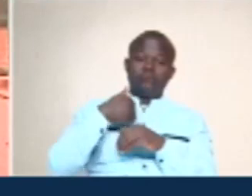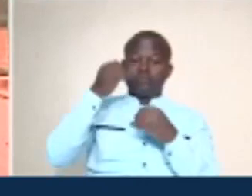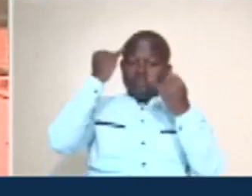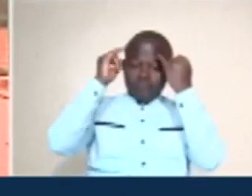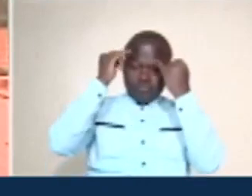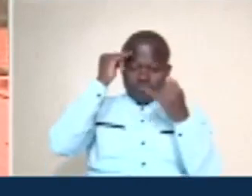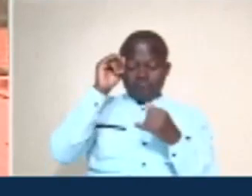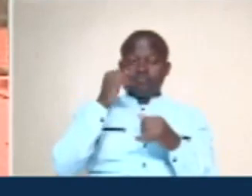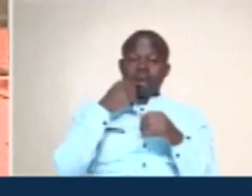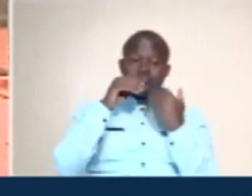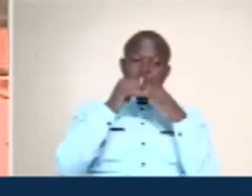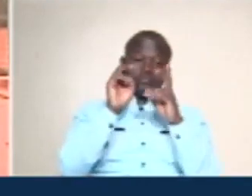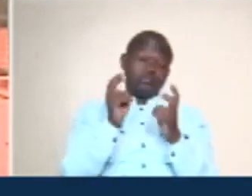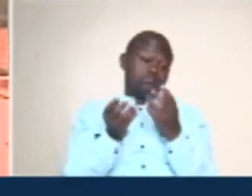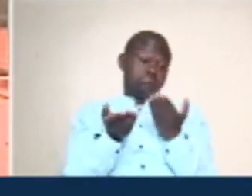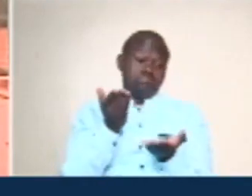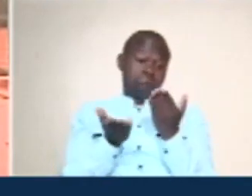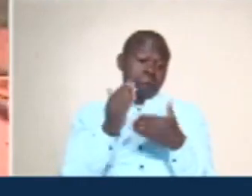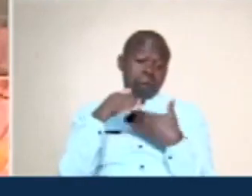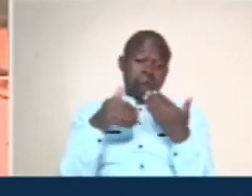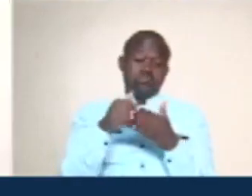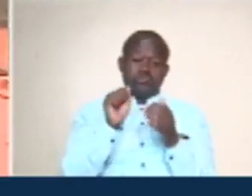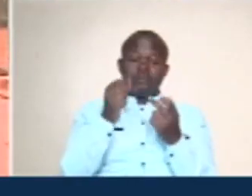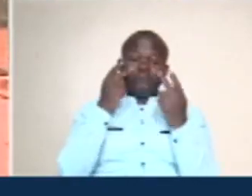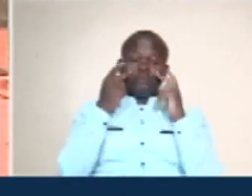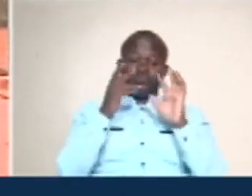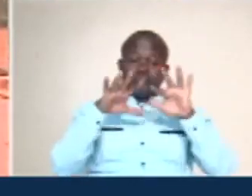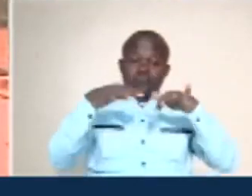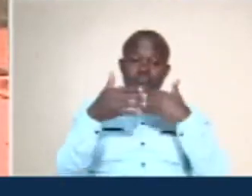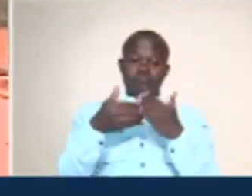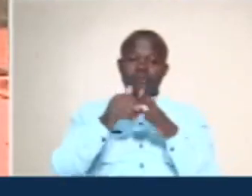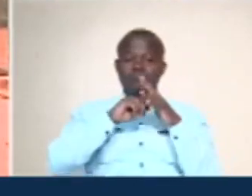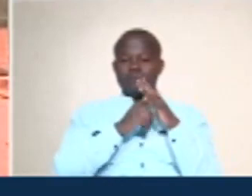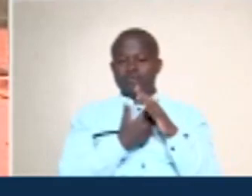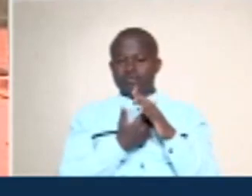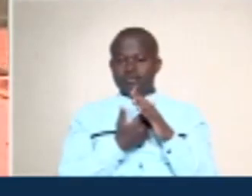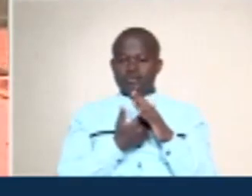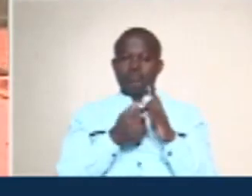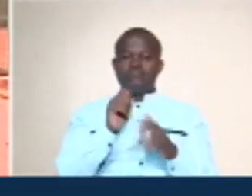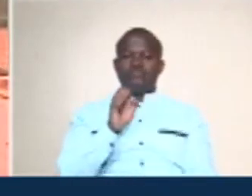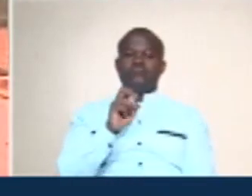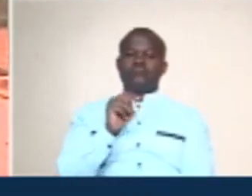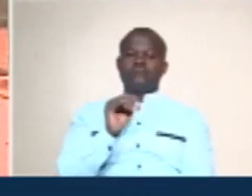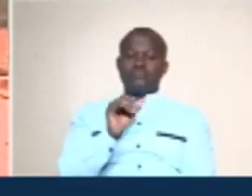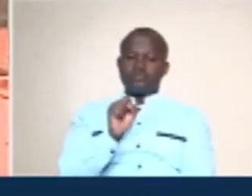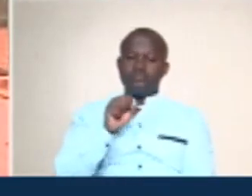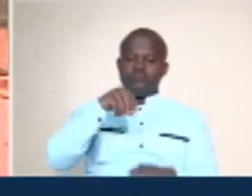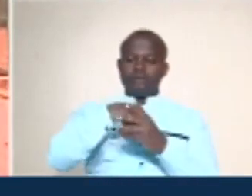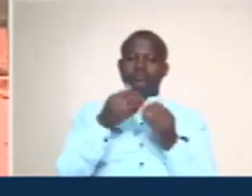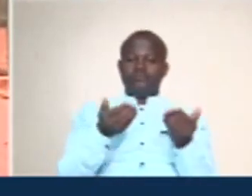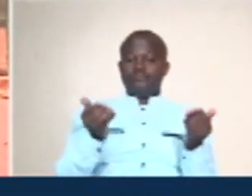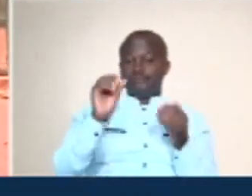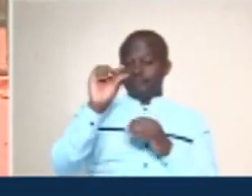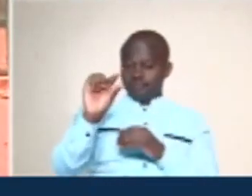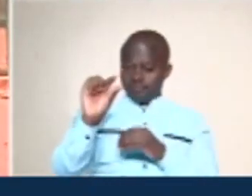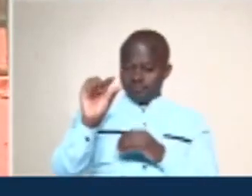igitekerezo ndavuga nti ibyo ari byo byose nareba uburyo natangiza tennis mu bana